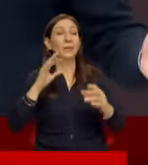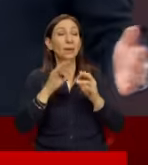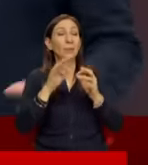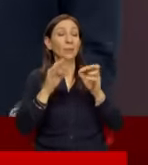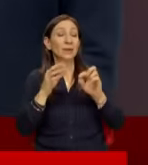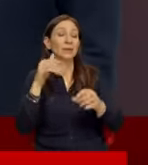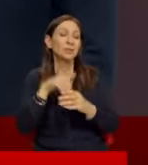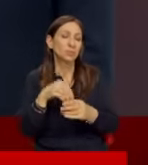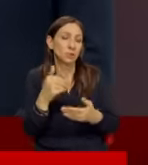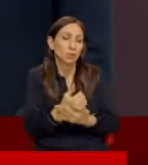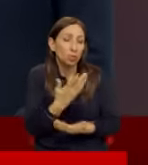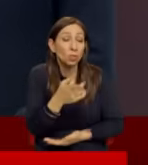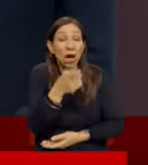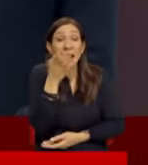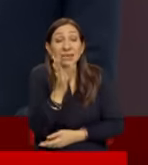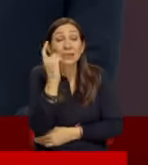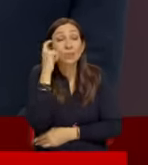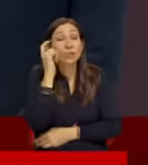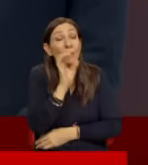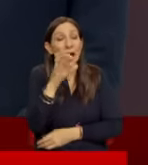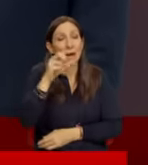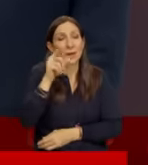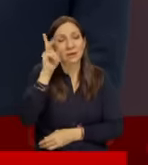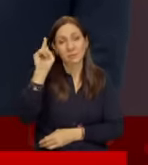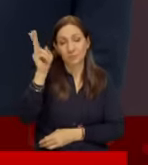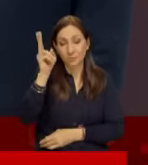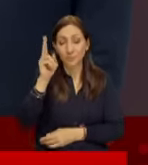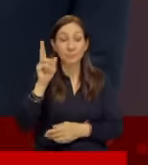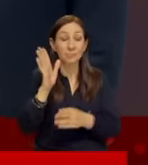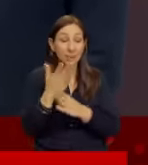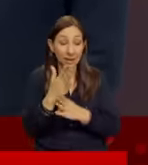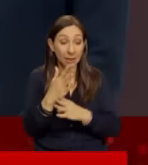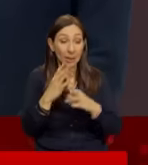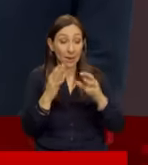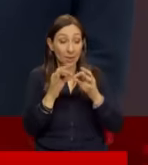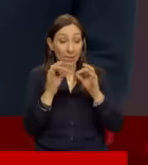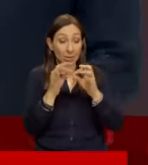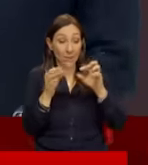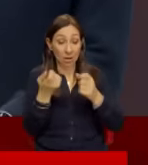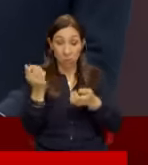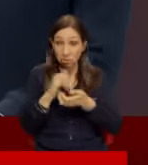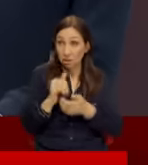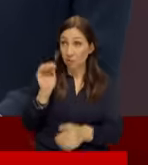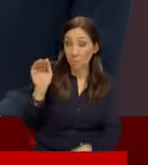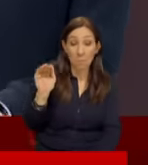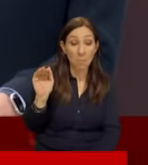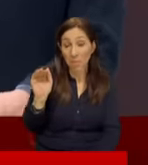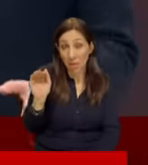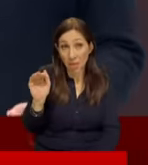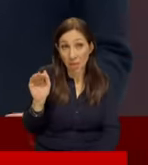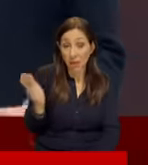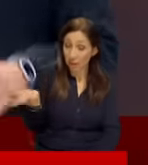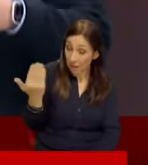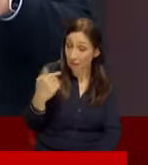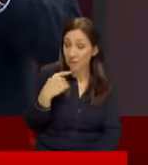zaten seçimi alıyor. Burada asıl öngörüsüzlük bence AK Parti cephesinde. Çünkü BBP işbirliği teklif etmişti. Yani gelin